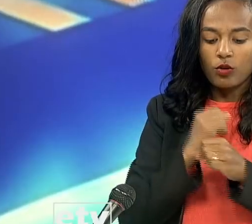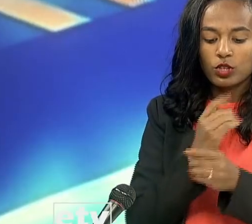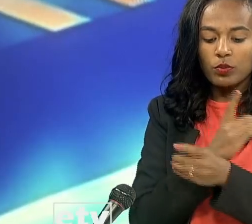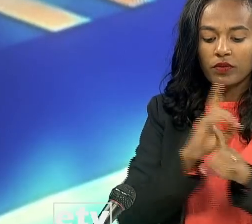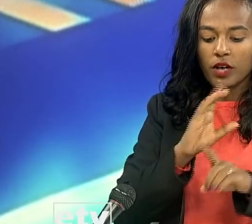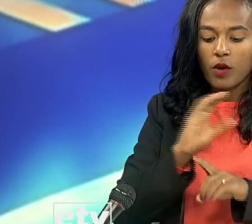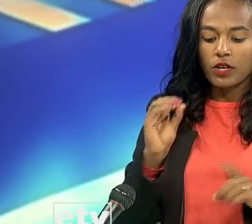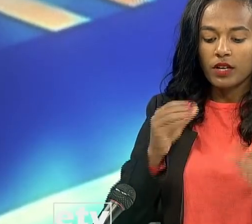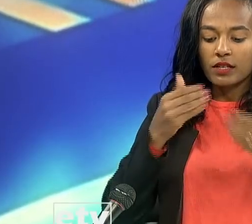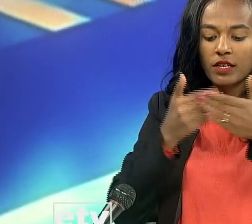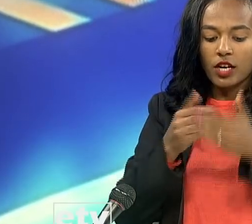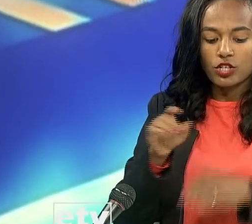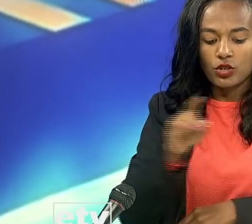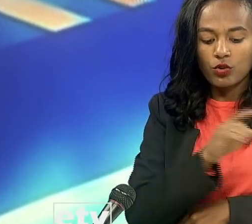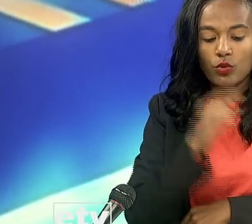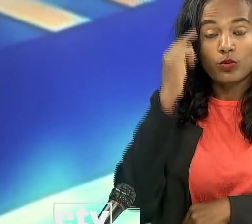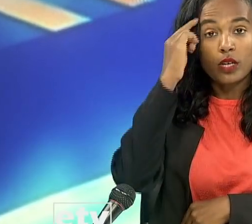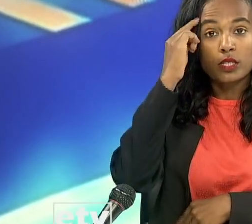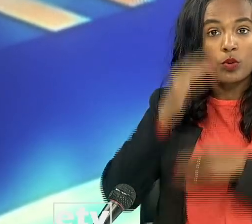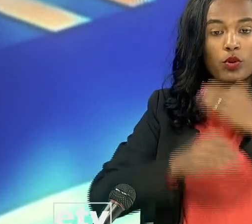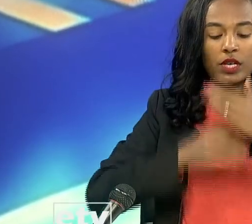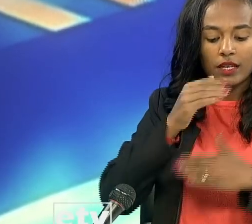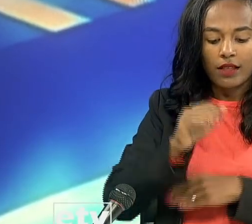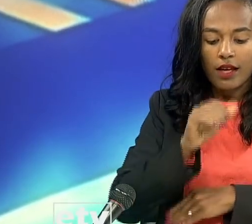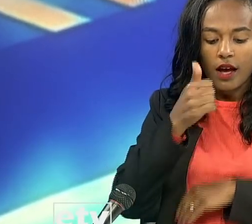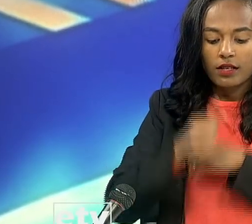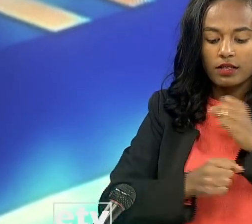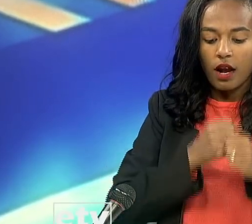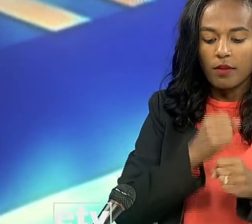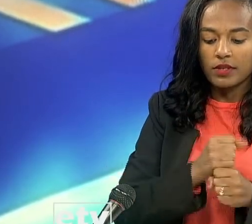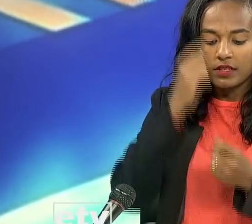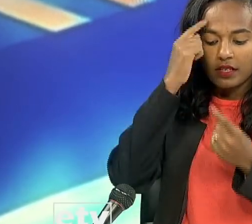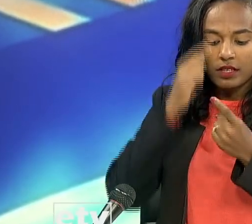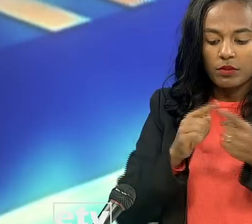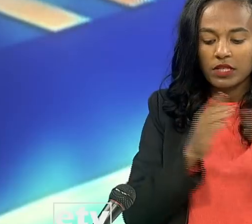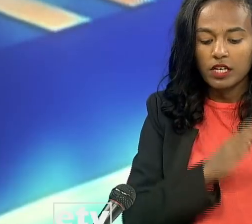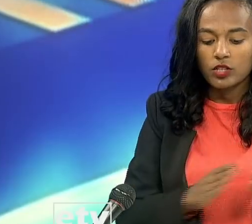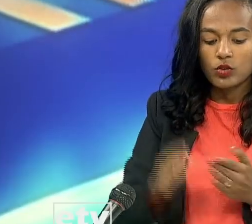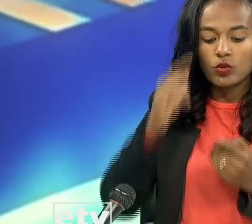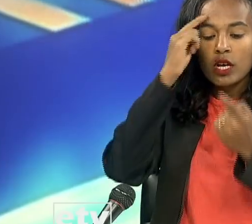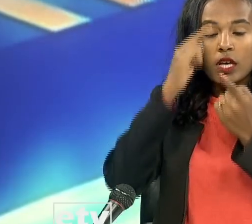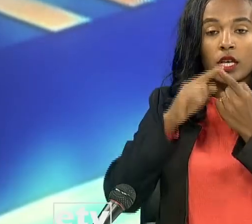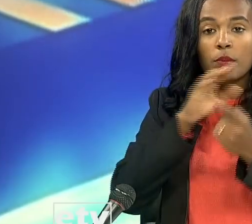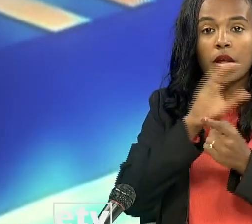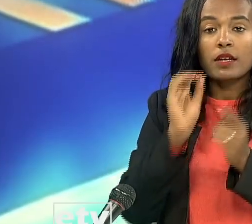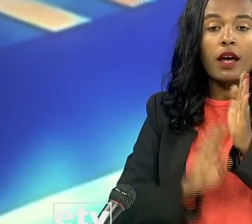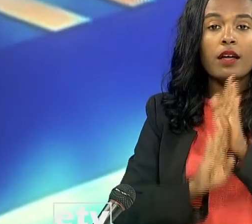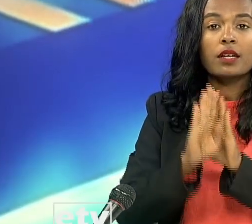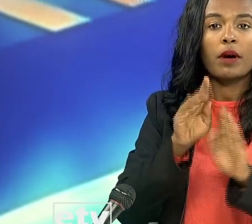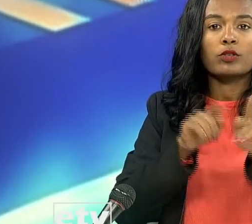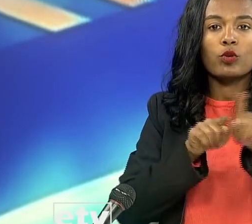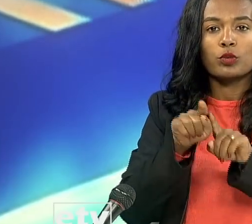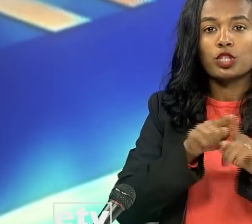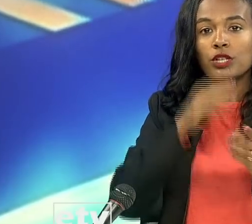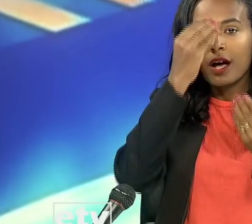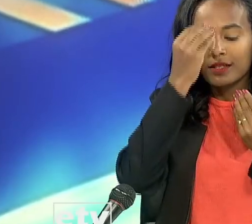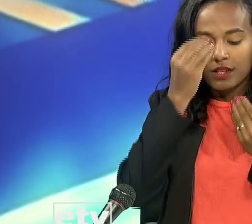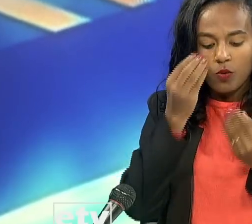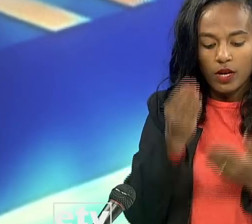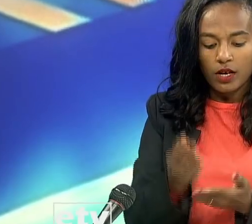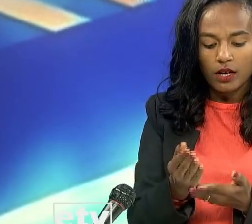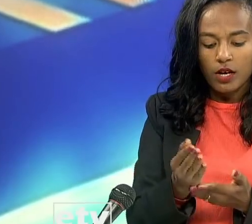ዝርጋታ ስራዎች በፍትሃዊና ተደራሽ እንዲሆኑ ታስቦ የቀጣይ 10 ዓመት እቅድ መዘጋጀቱን የፕላንና ልማት